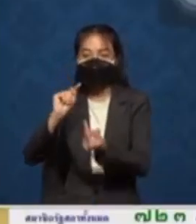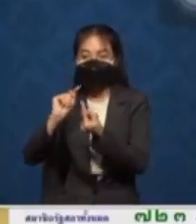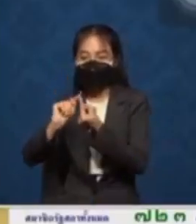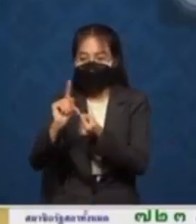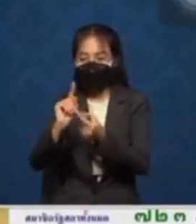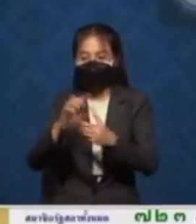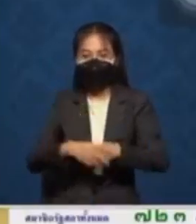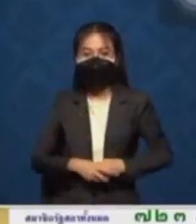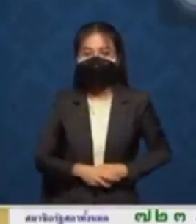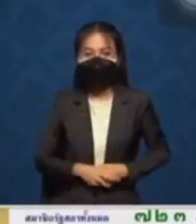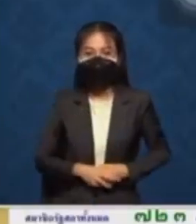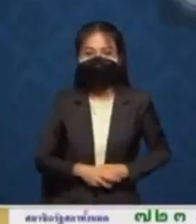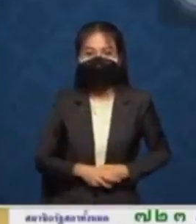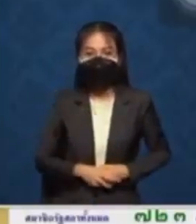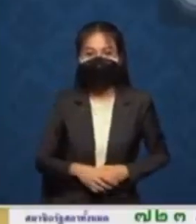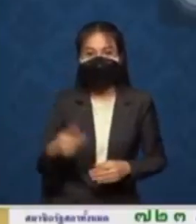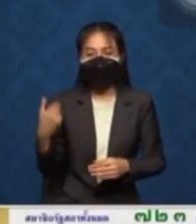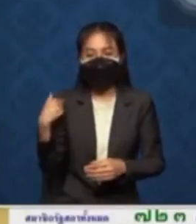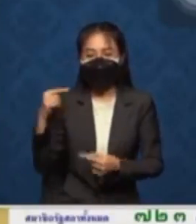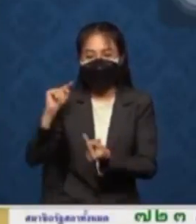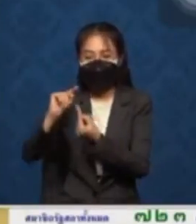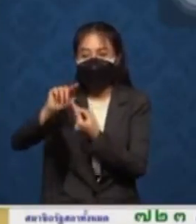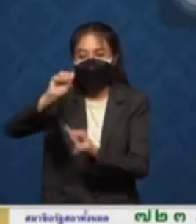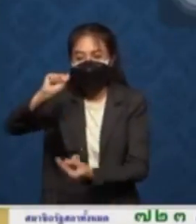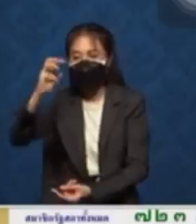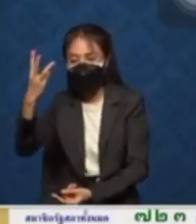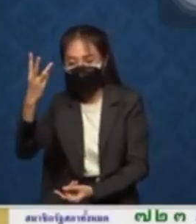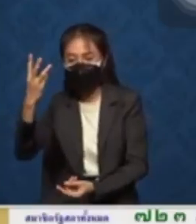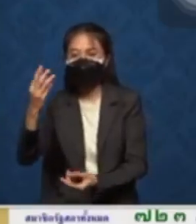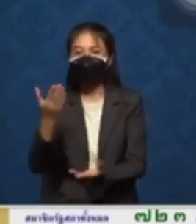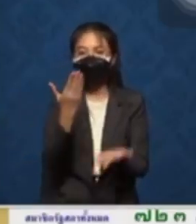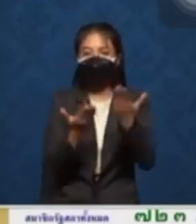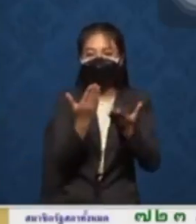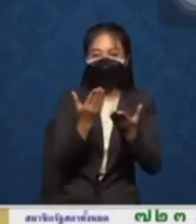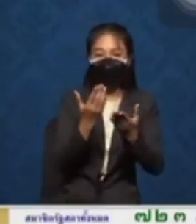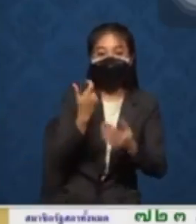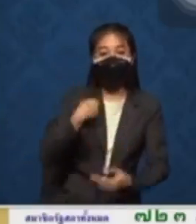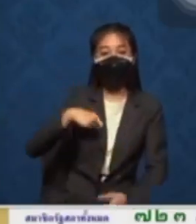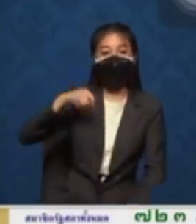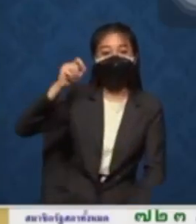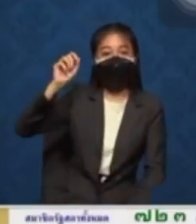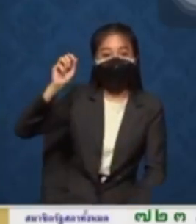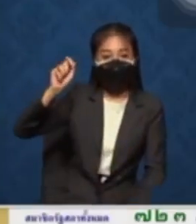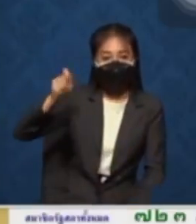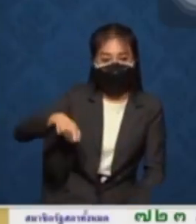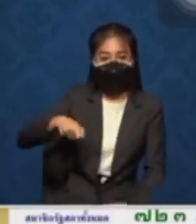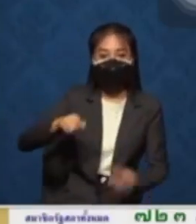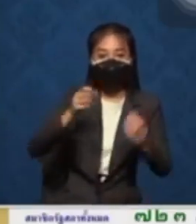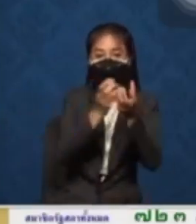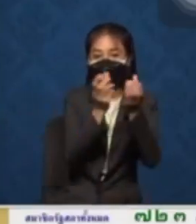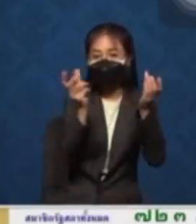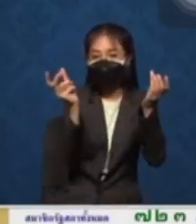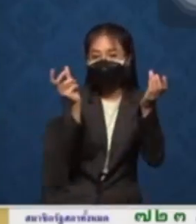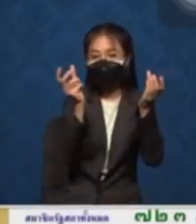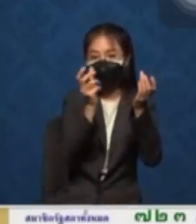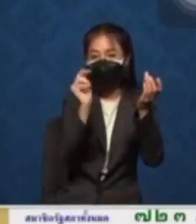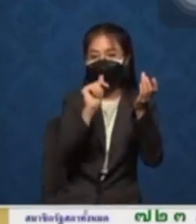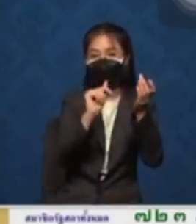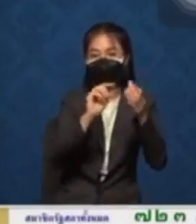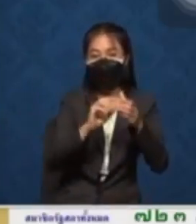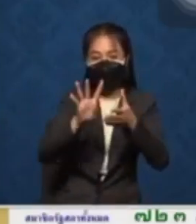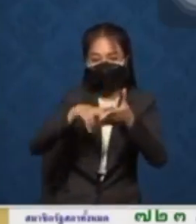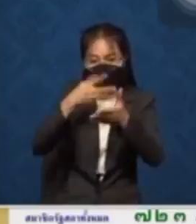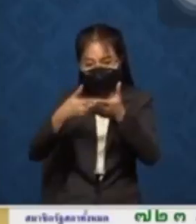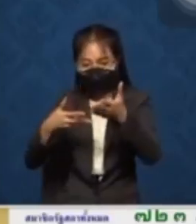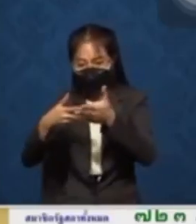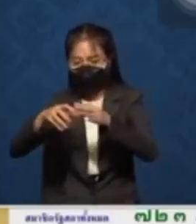ได้อย่างเบ็ดเสร็จไม่ว่าจะเป็นวุฒิสภาศาลรัฐธรรมนูญองค์กรอิสระหรือว่าแผนยุทธศาสตร์ชาติ20ปีการเขียนรัฐธร